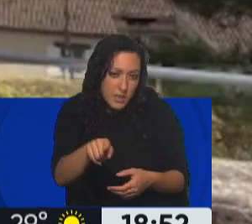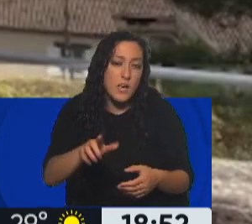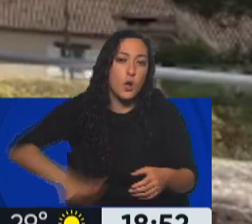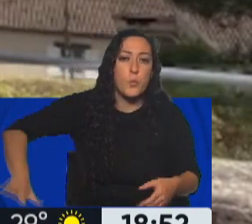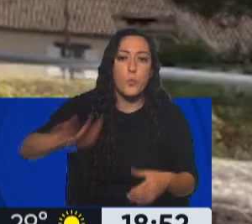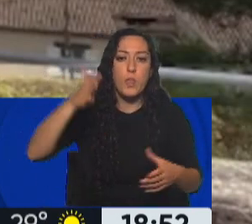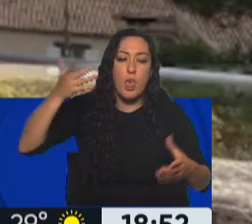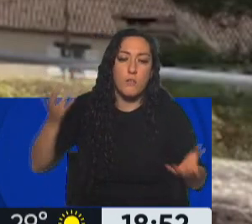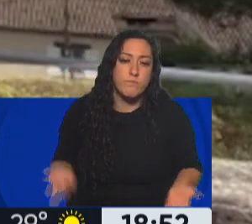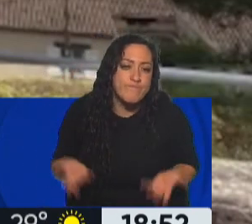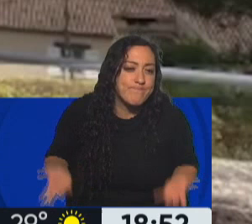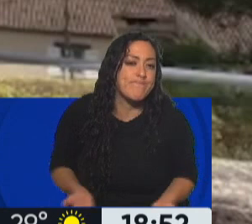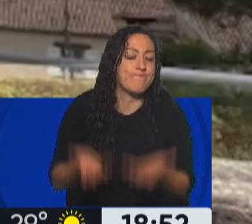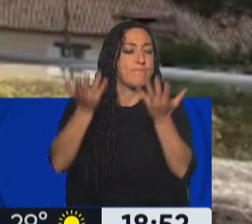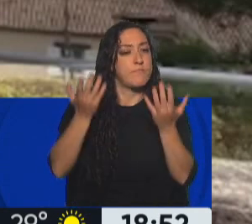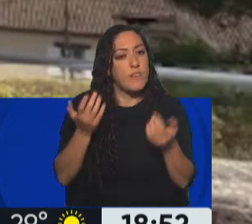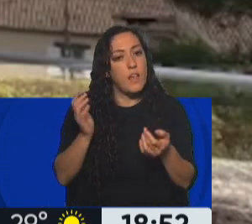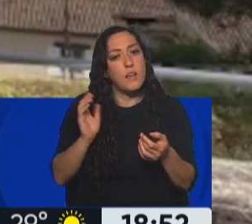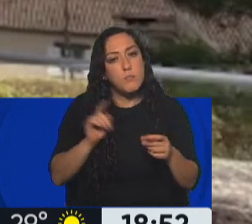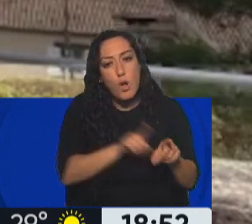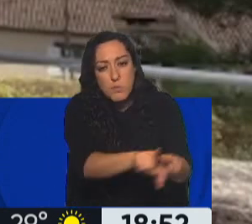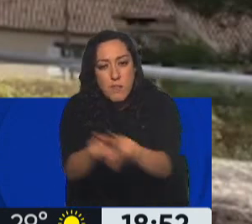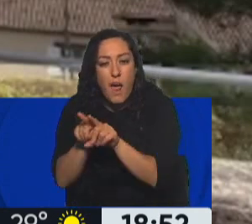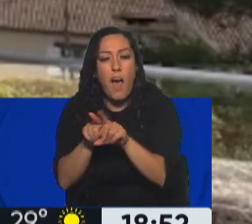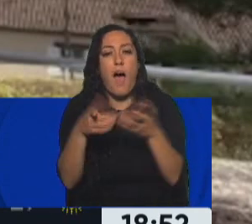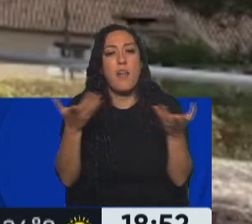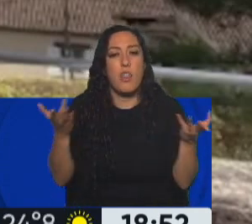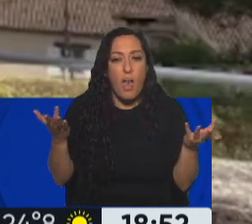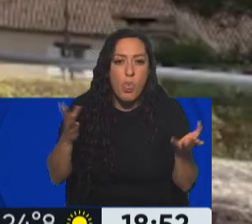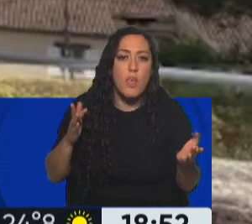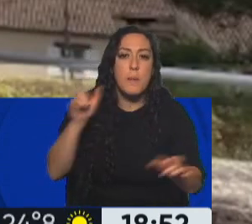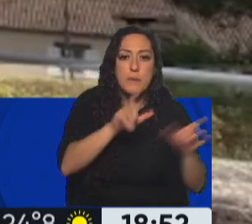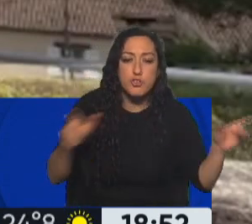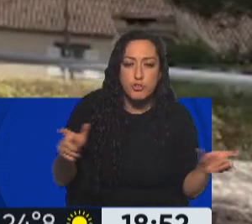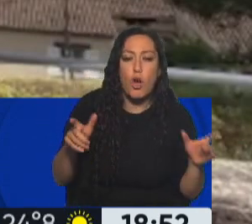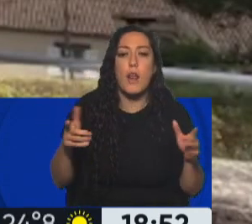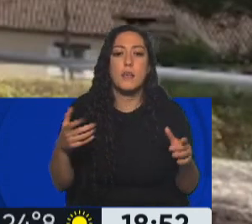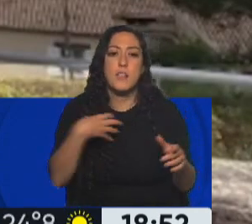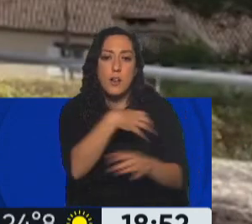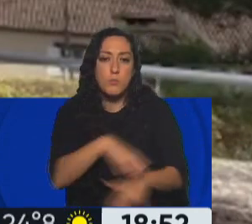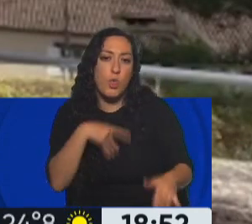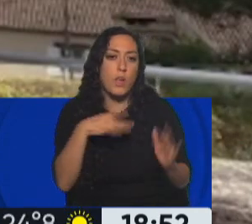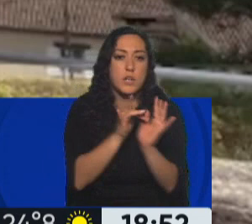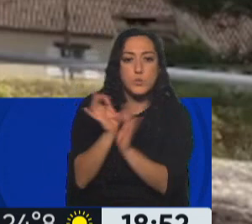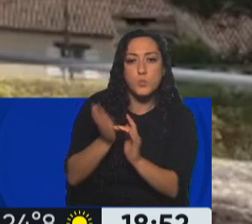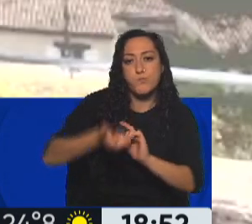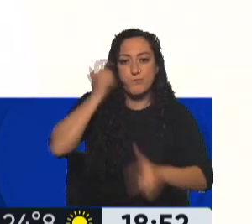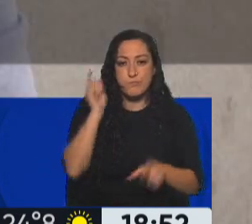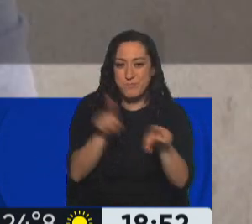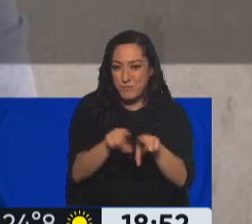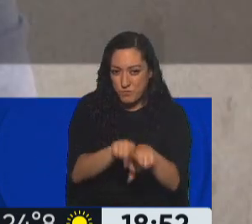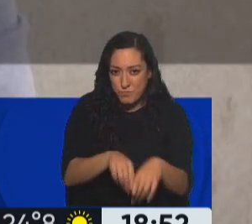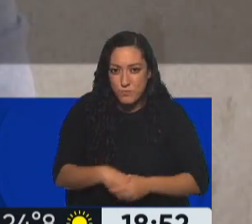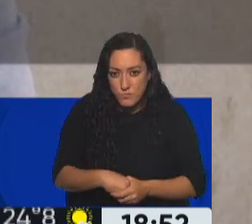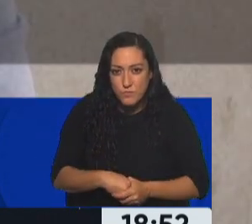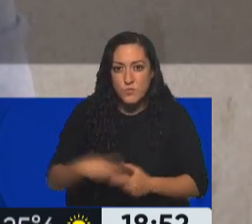fraternelle, communautaire, qui ressemble à la démarche fraternelle et communautaire que les apôtres ont vécue avec Jésus. We